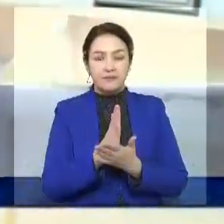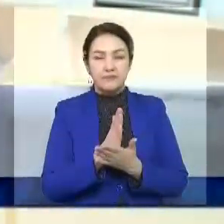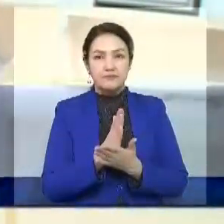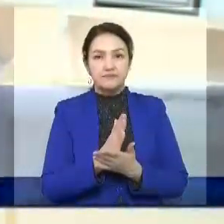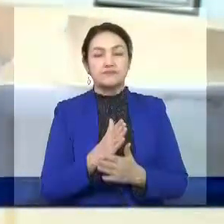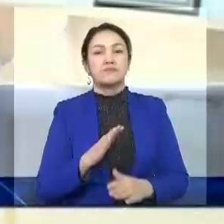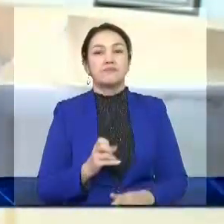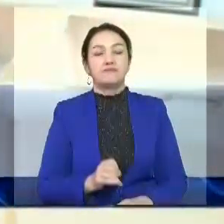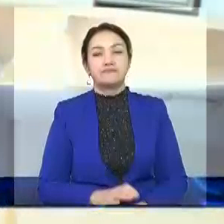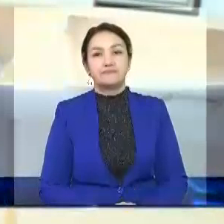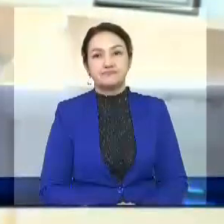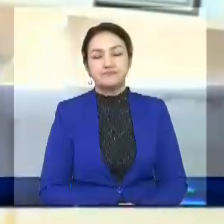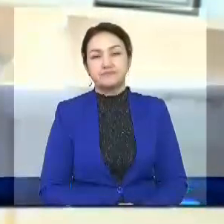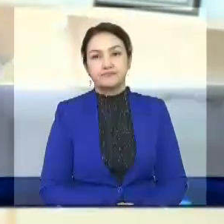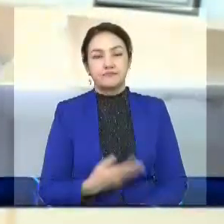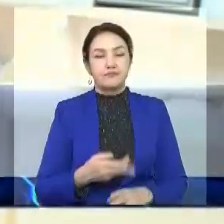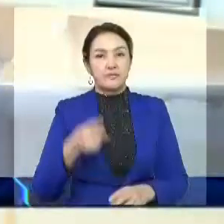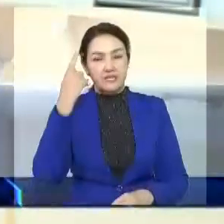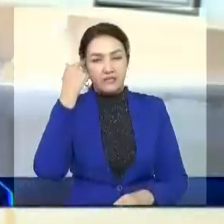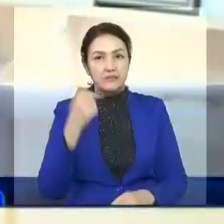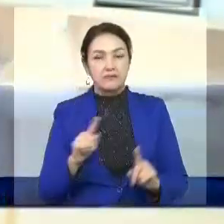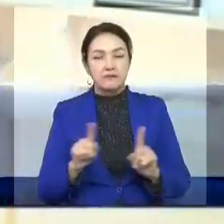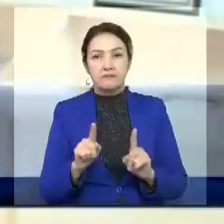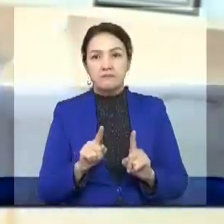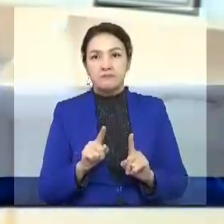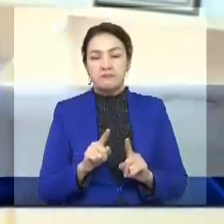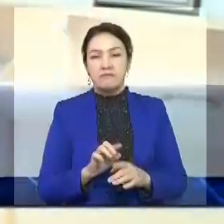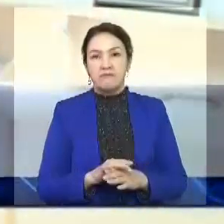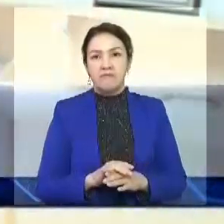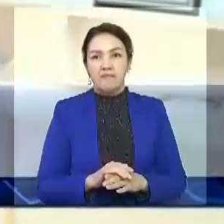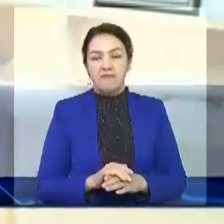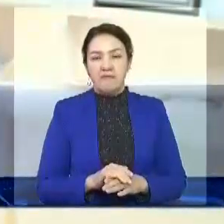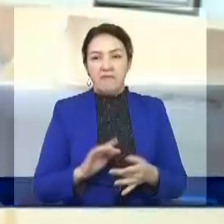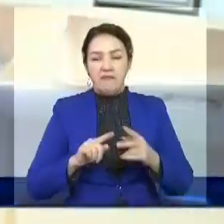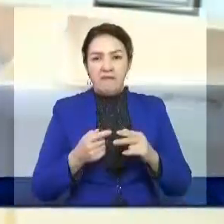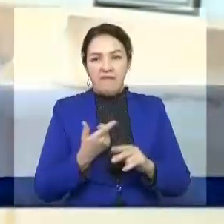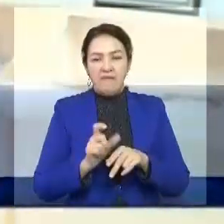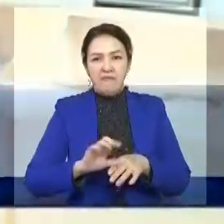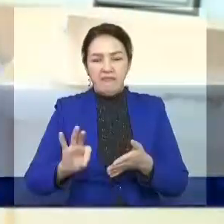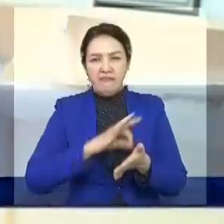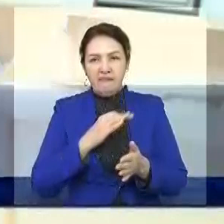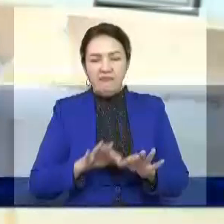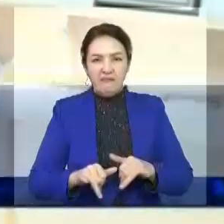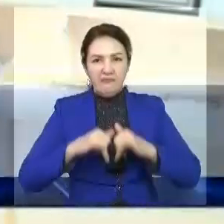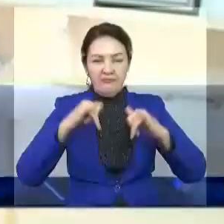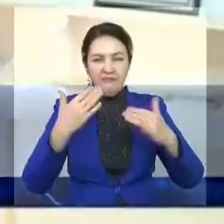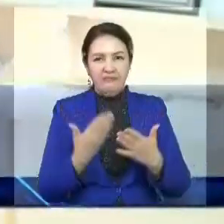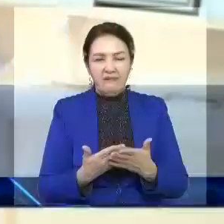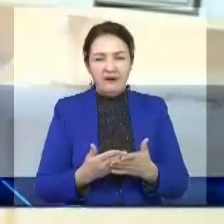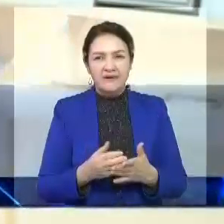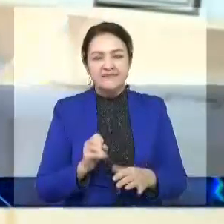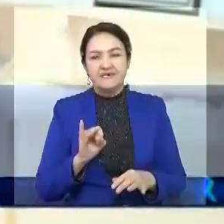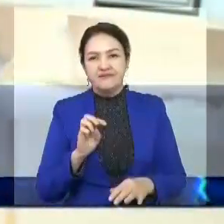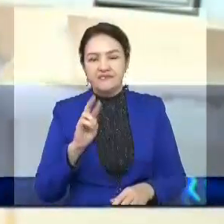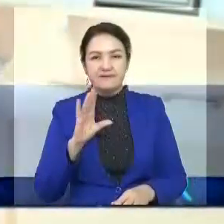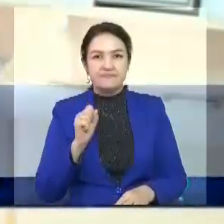через интернет-пространство. Потому что мы знаем, что мир технологий очень быстро развивается, а